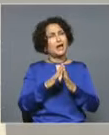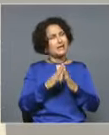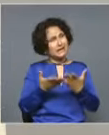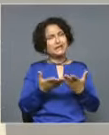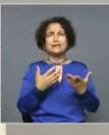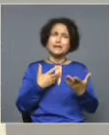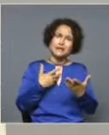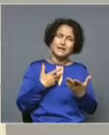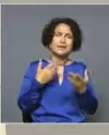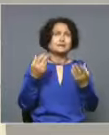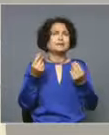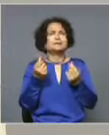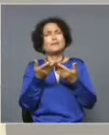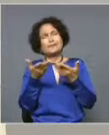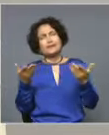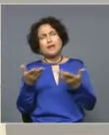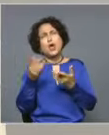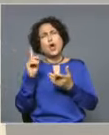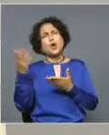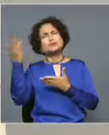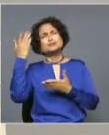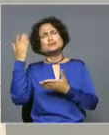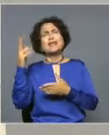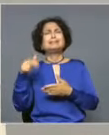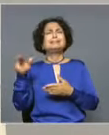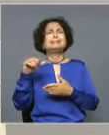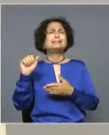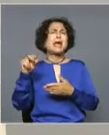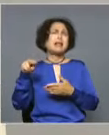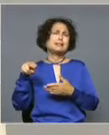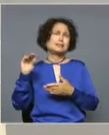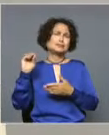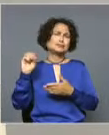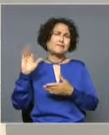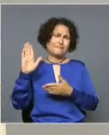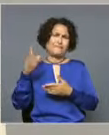коства нещо. Далчев говори за това още в наш български контекст.